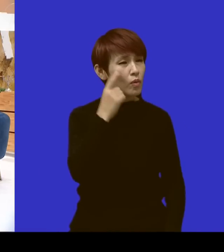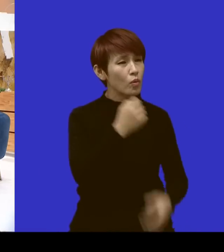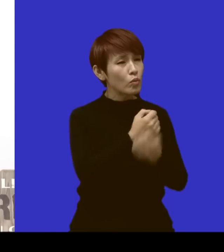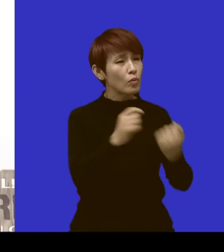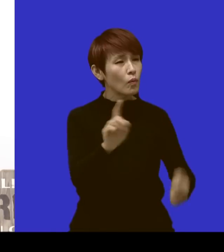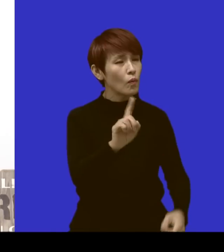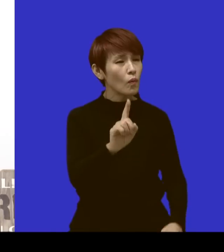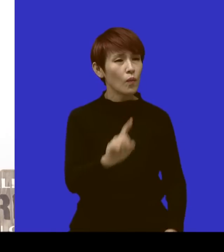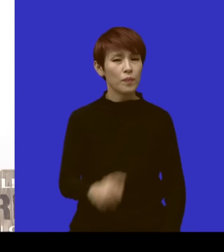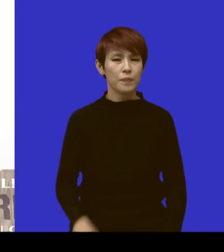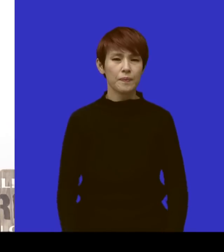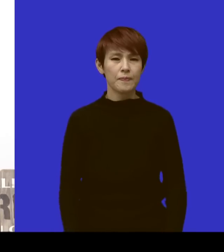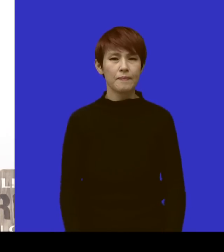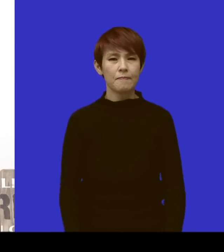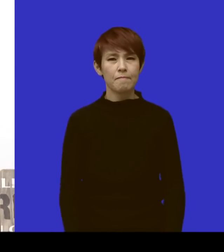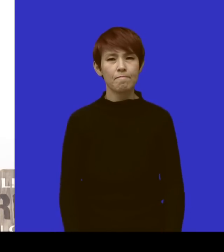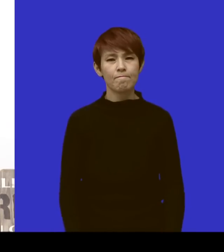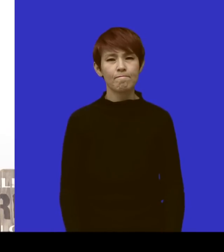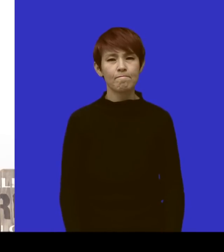네.